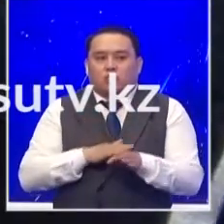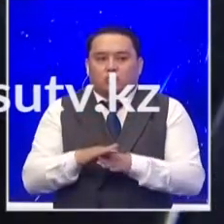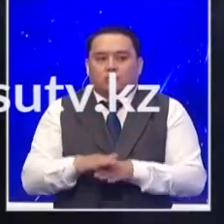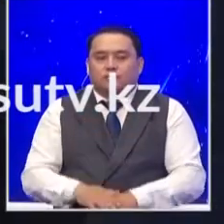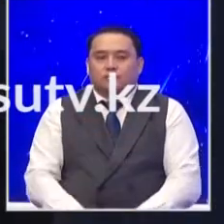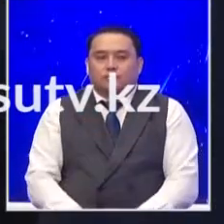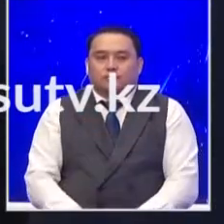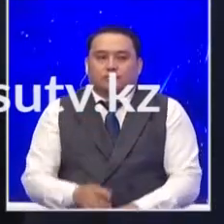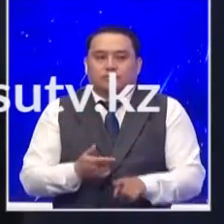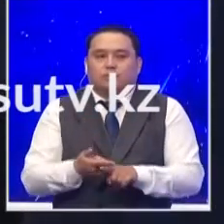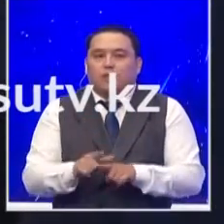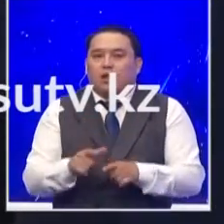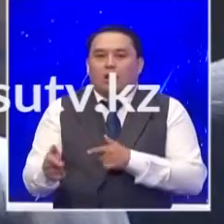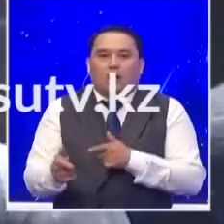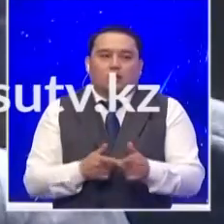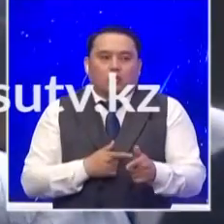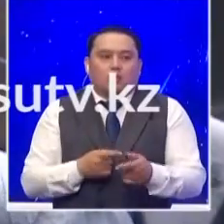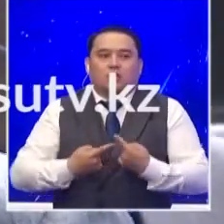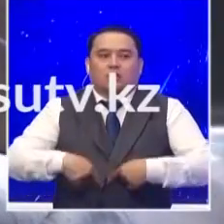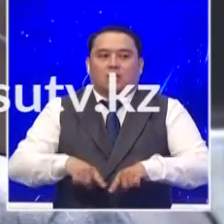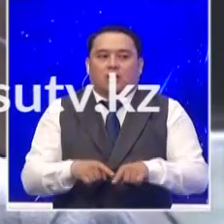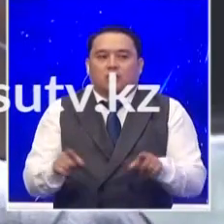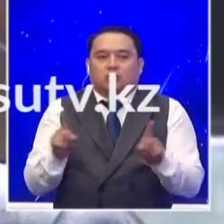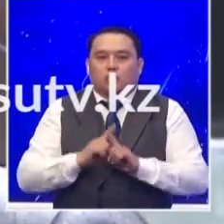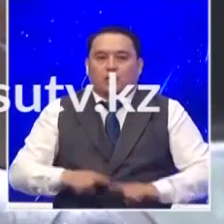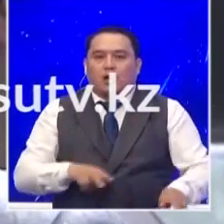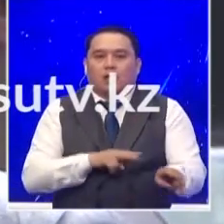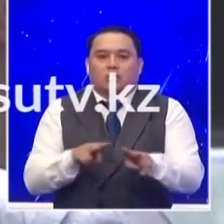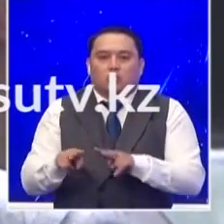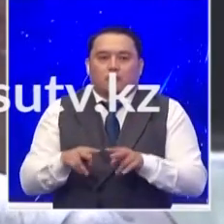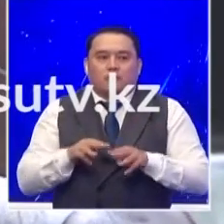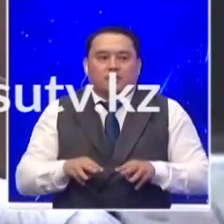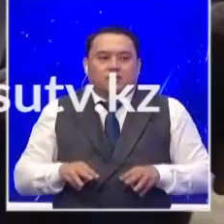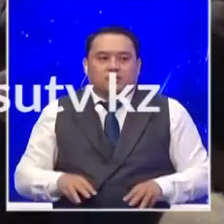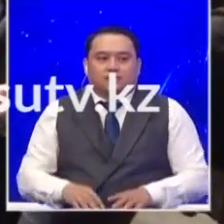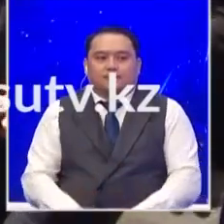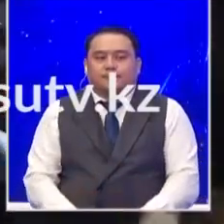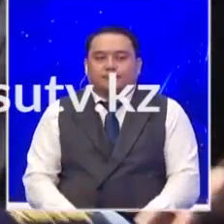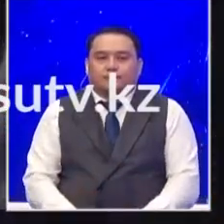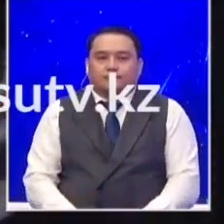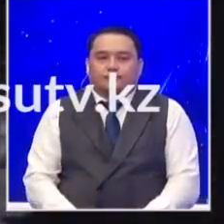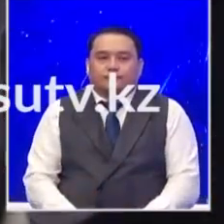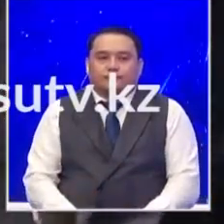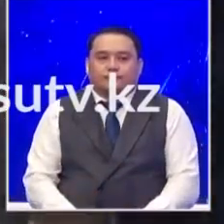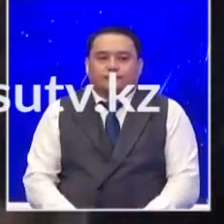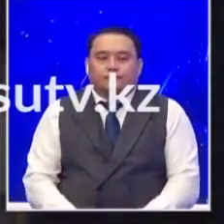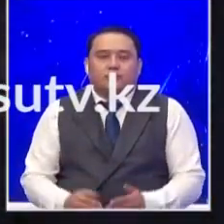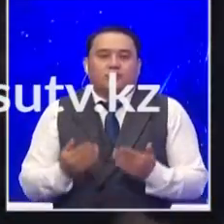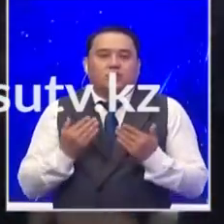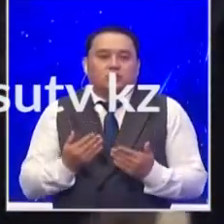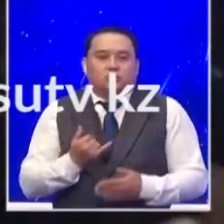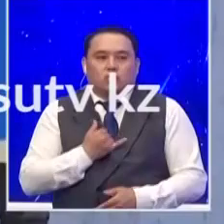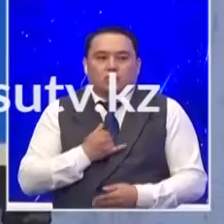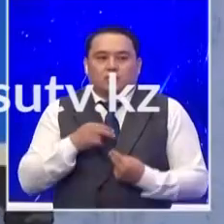населения. Поэтому подготовленность медучреждений находится на особом контроле министра здравоохранения страны Алексея Цоя. На сегодняшний